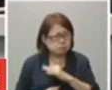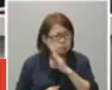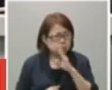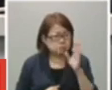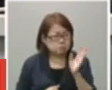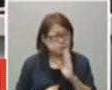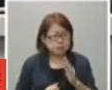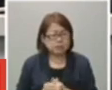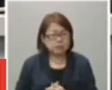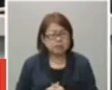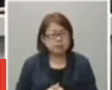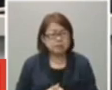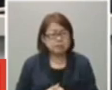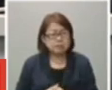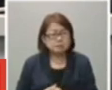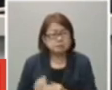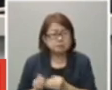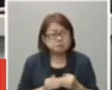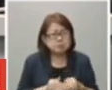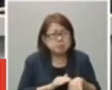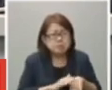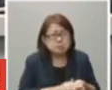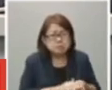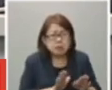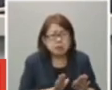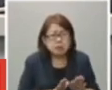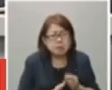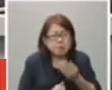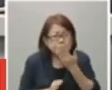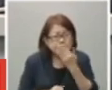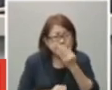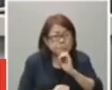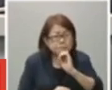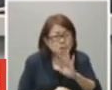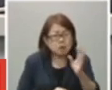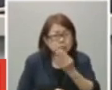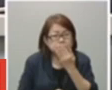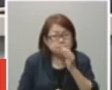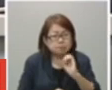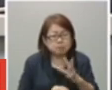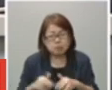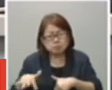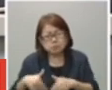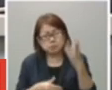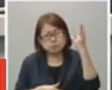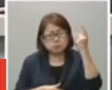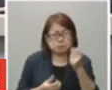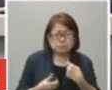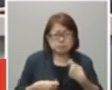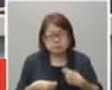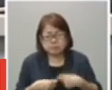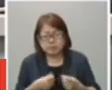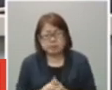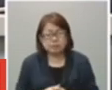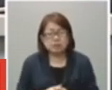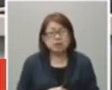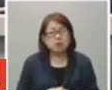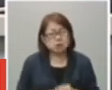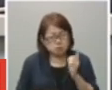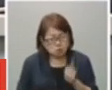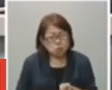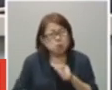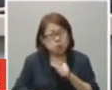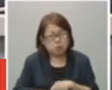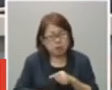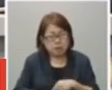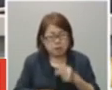กซุกโรคไว้กับความสับสนของพี่น้องประชาชนเรื่องนี้นะครับก็คงจะต้องให้เวลาตัดสินเพราะระ